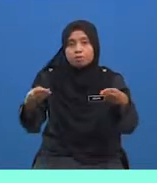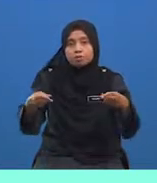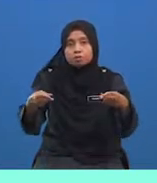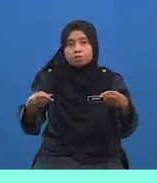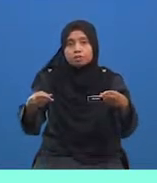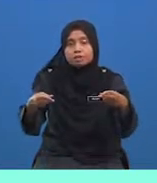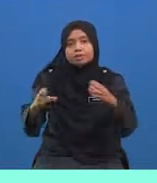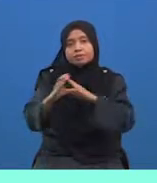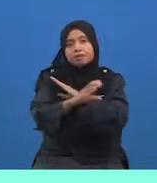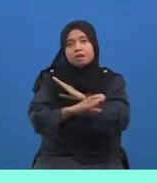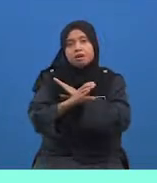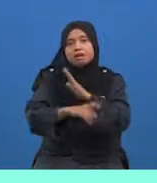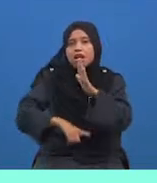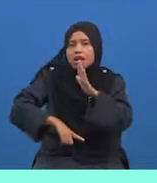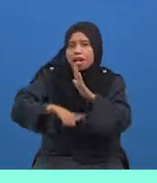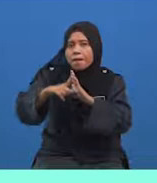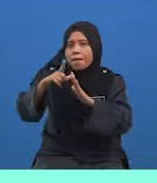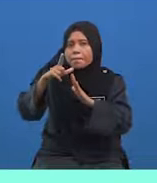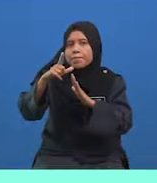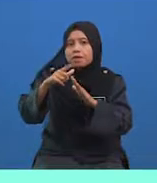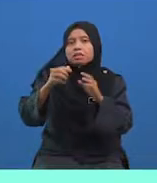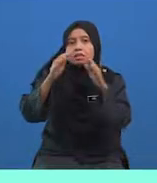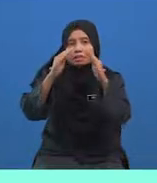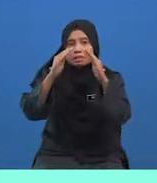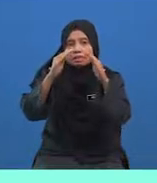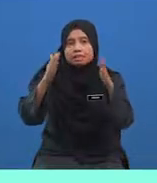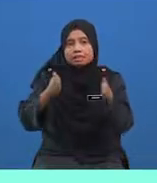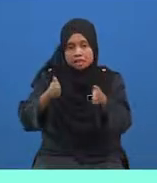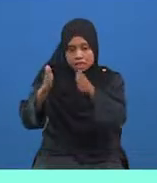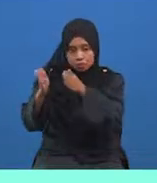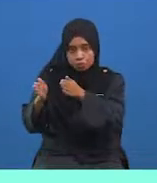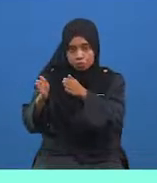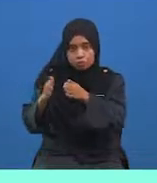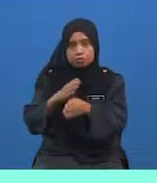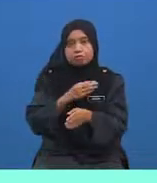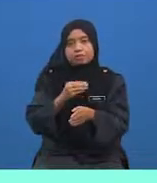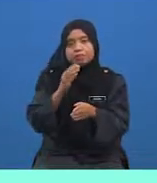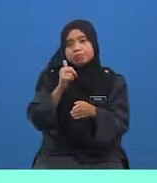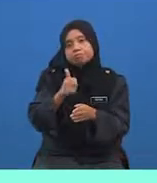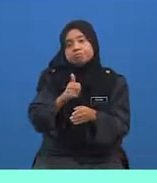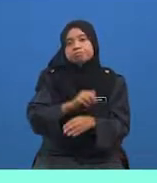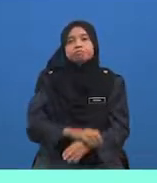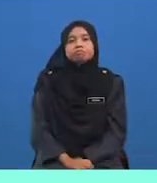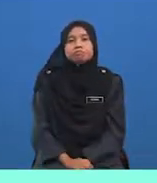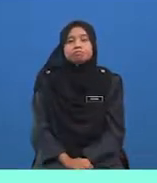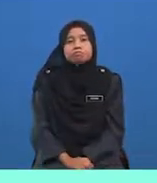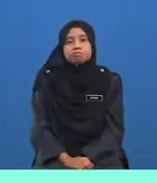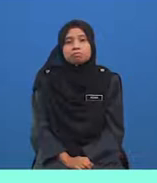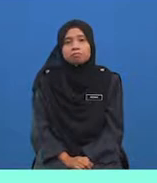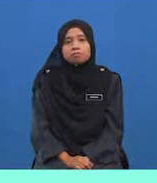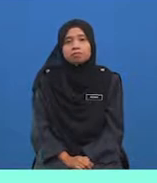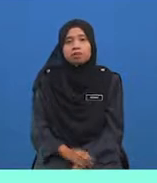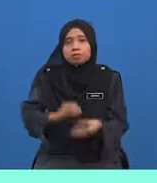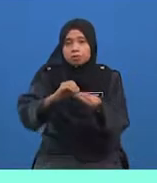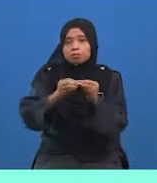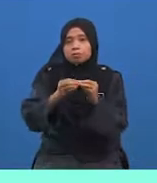dan pentadbiran negara lebih sistematik dan teratur.